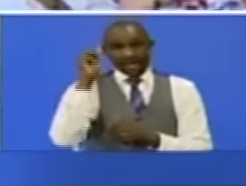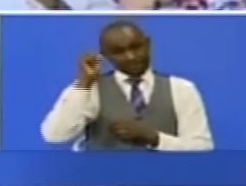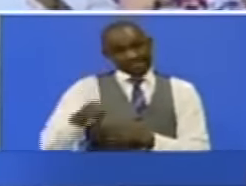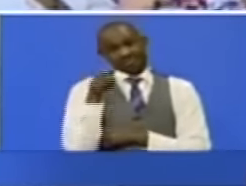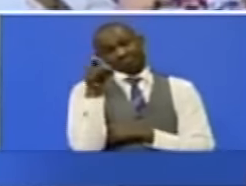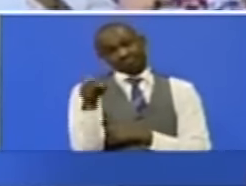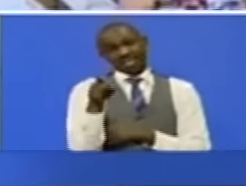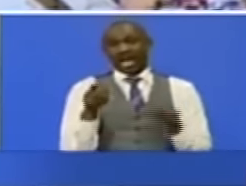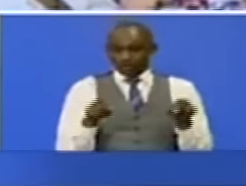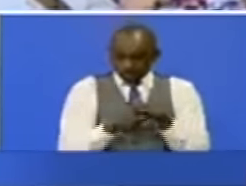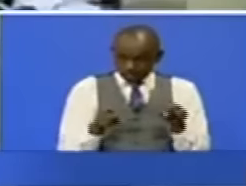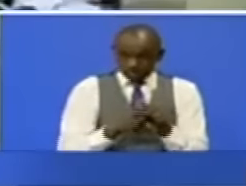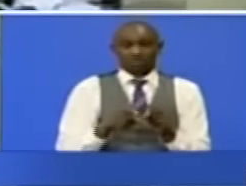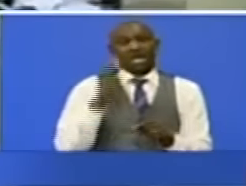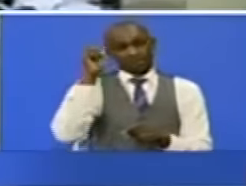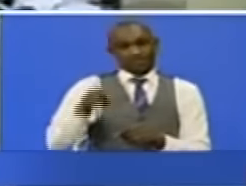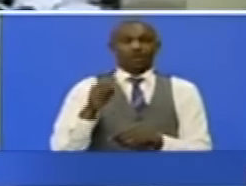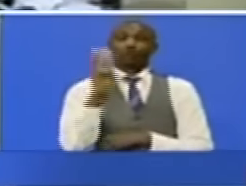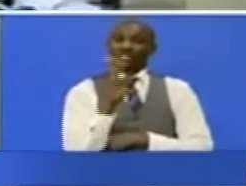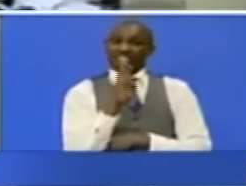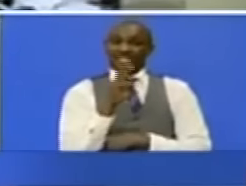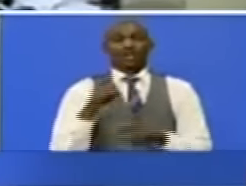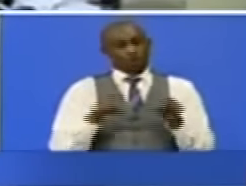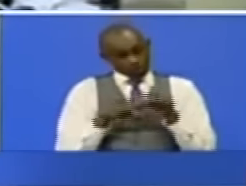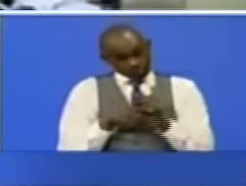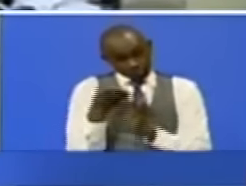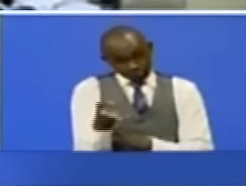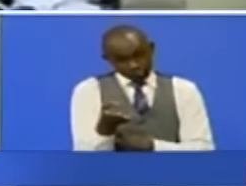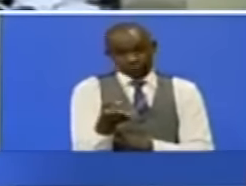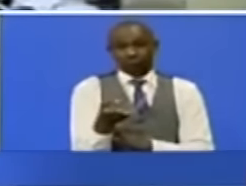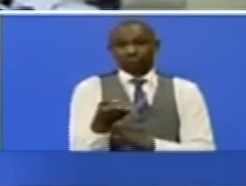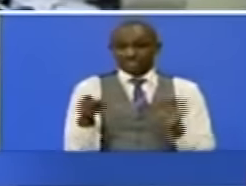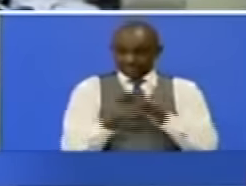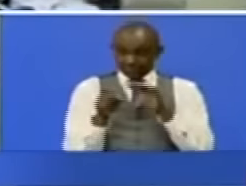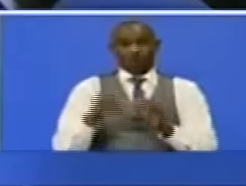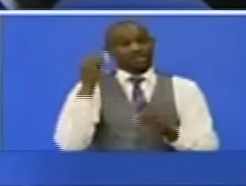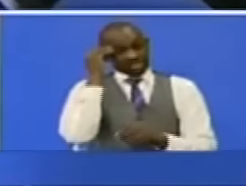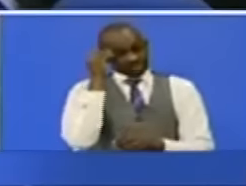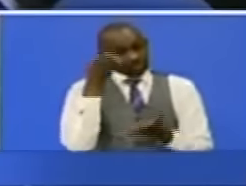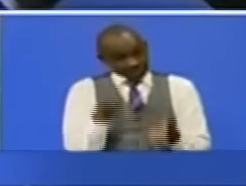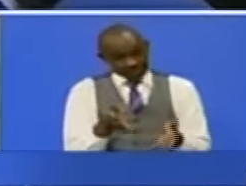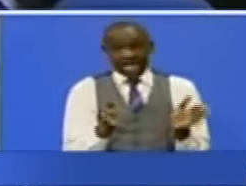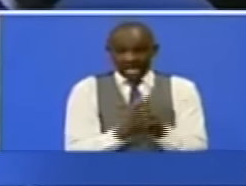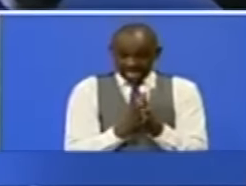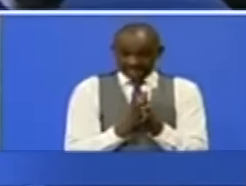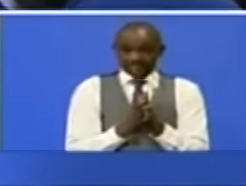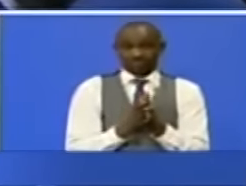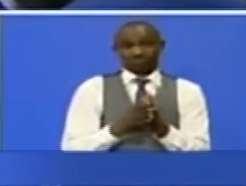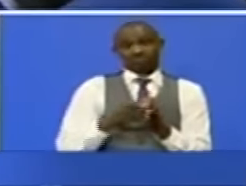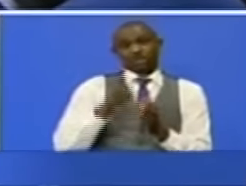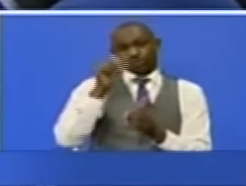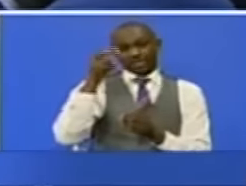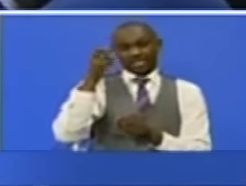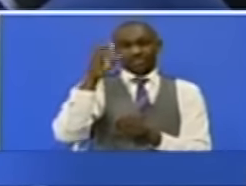Washiali, mbunge wa Wajir Aden Mohamed, katibu mkuu wa elimu Kipsang Belo na balozi wa Kenya wa UNESCO Professor George